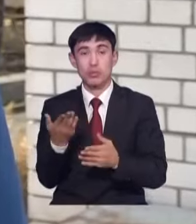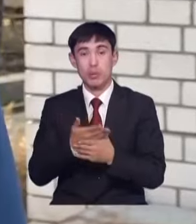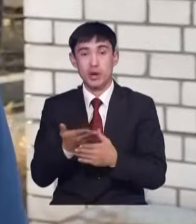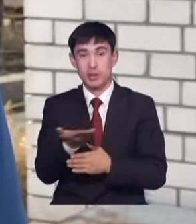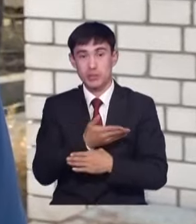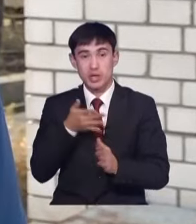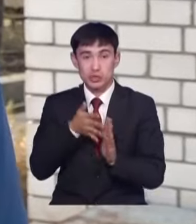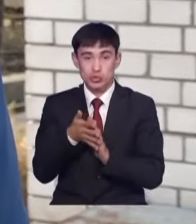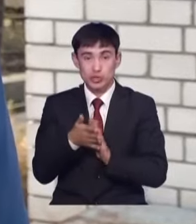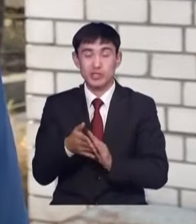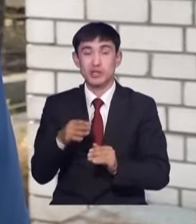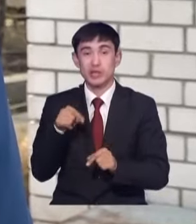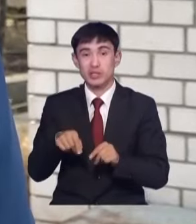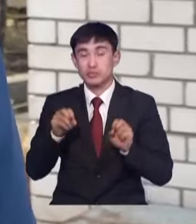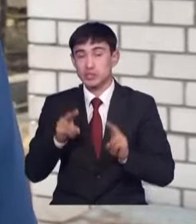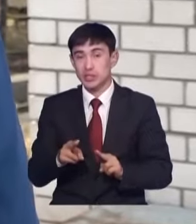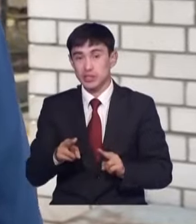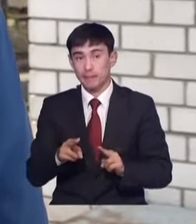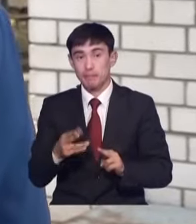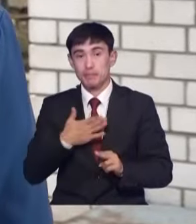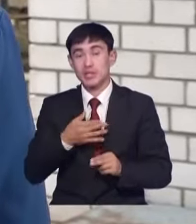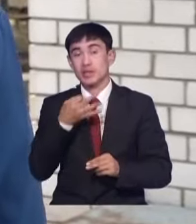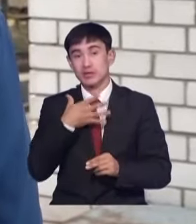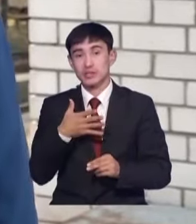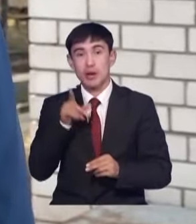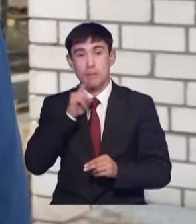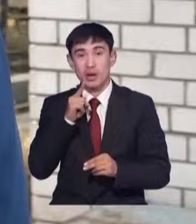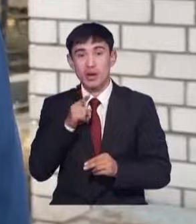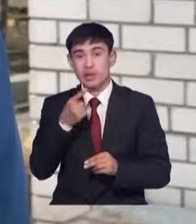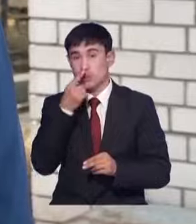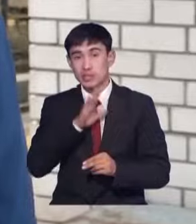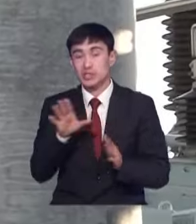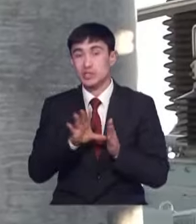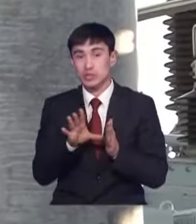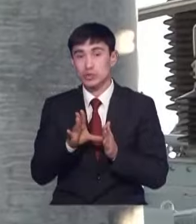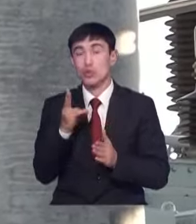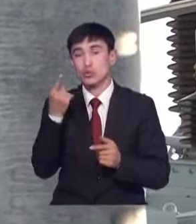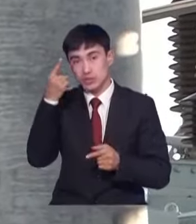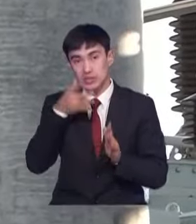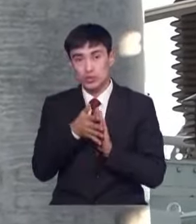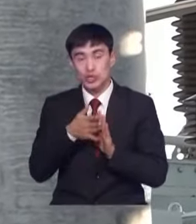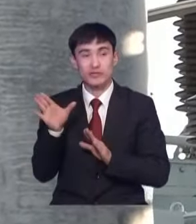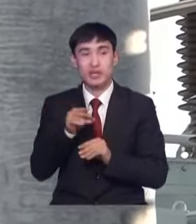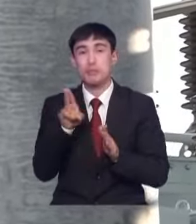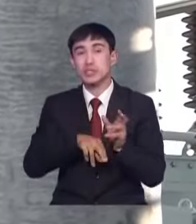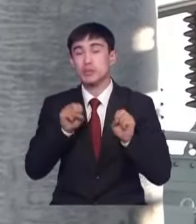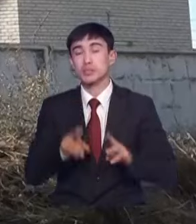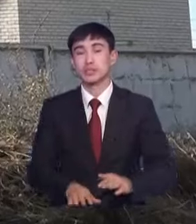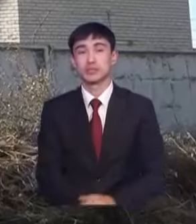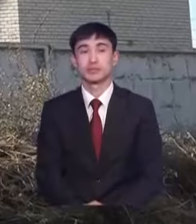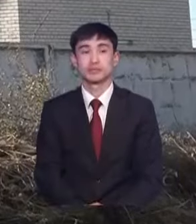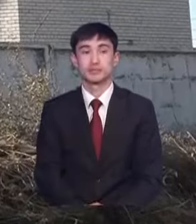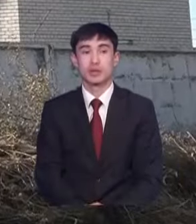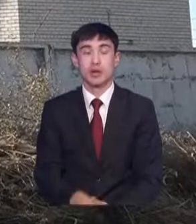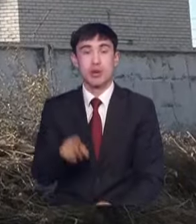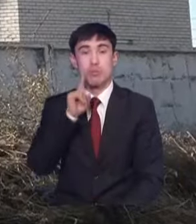помогают мне осваивать азы этой специальности мне здесь нравится пока не приближался к электричеству но уже освоил все меры безопасности